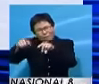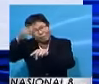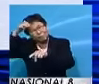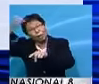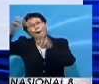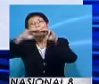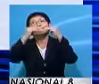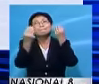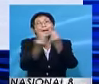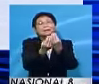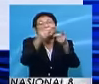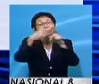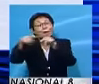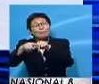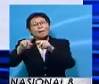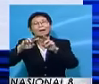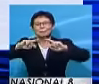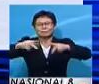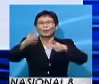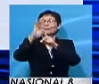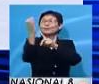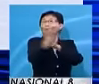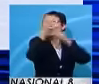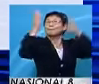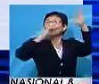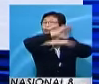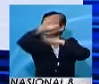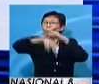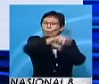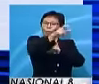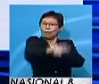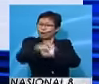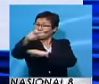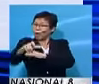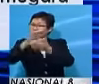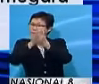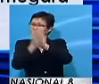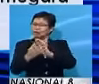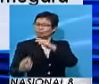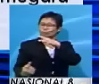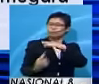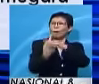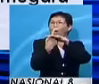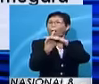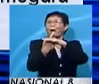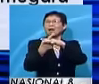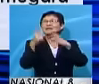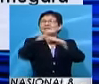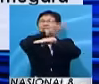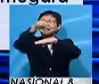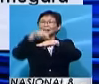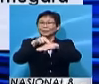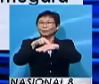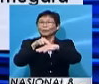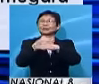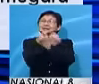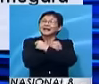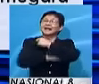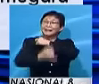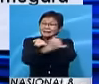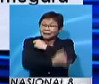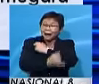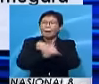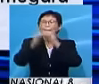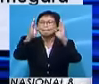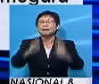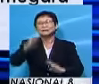konsep masyarakat yang membentuk budaya Malaysia. Semua pihak perlu menjadikan kebangkitan nasionalisme bangsa Johor sebagai